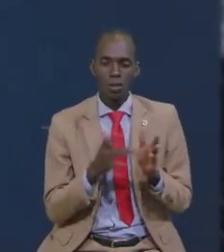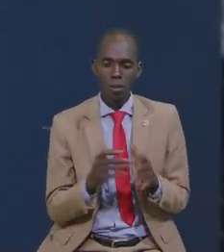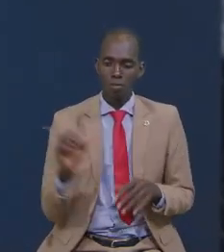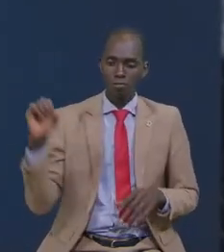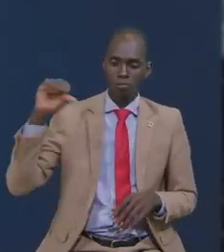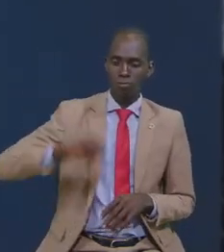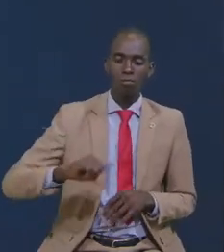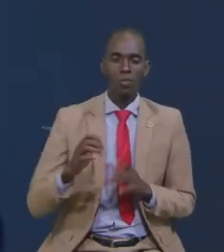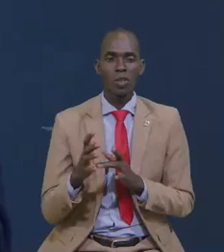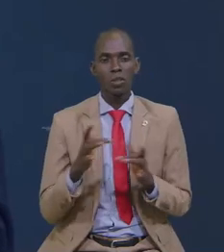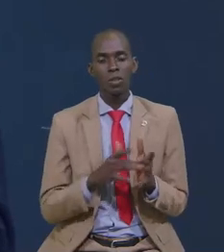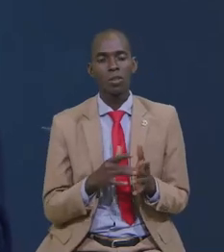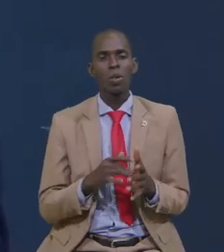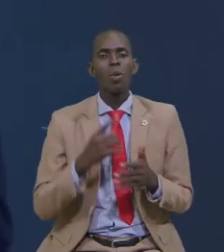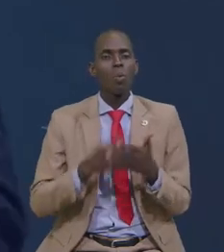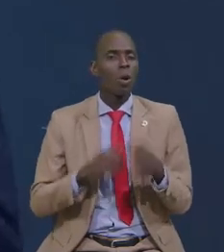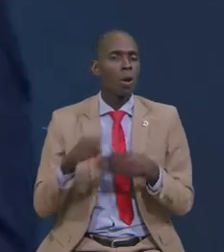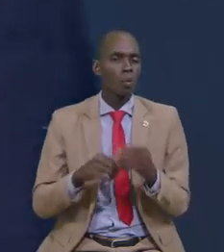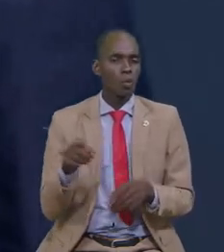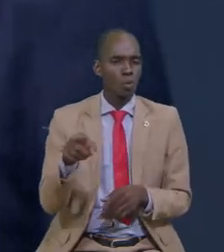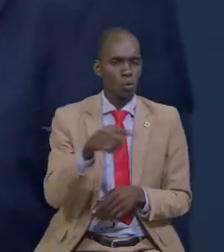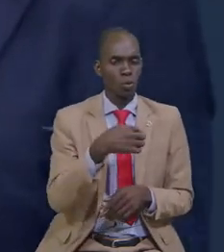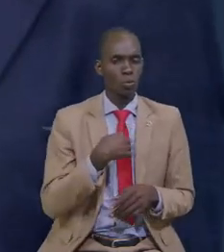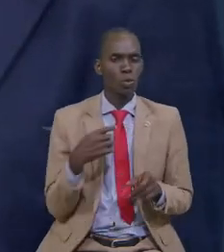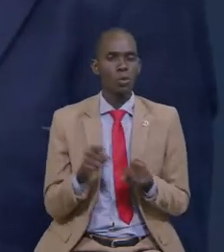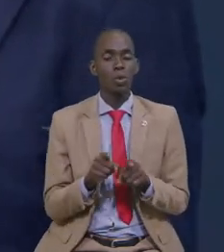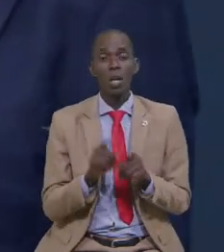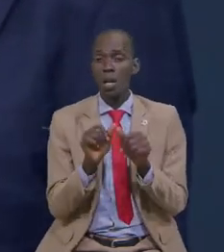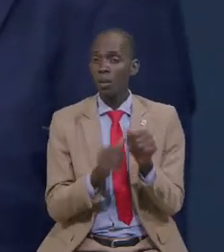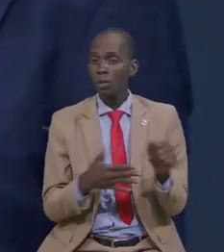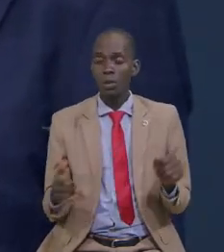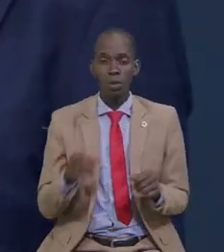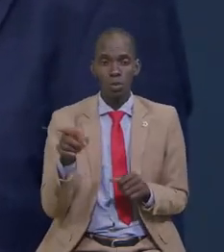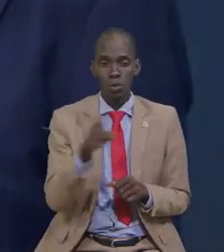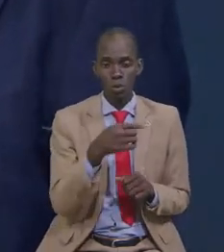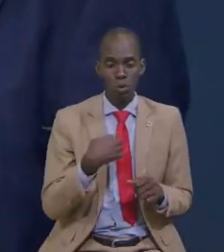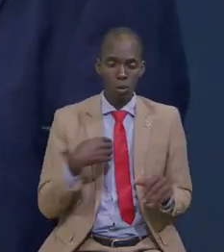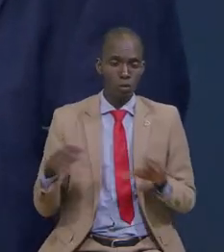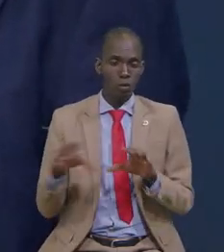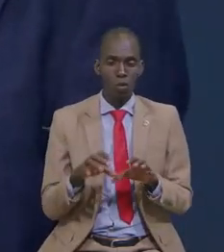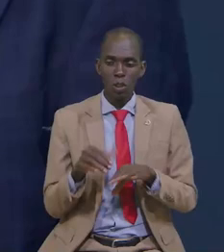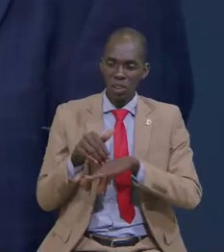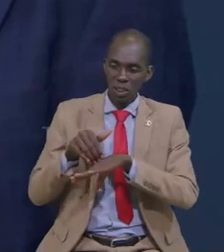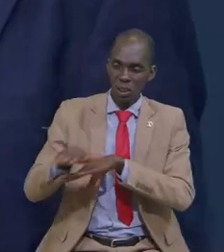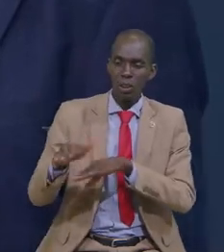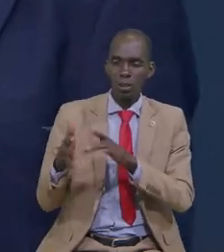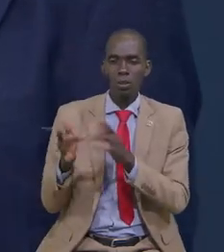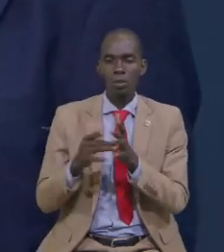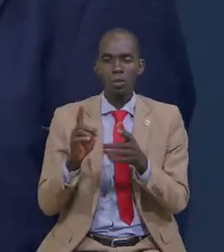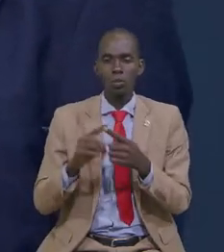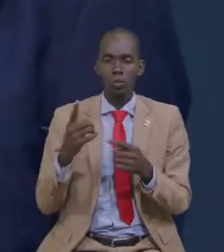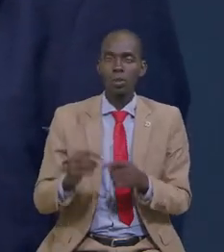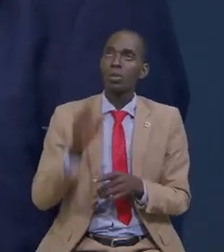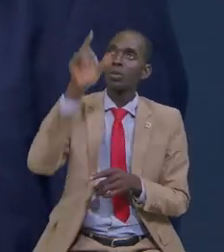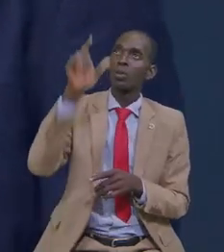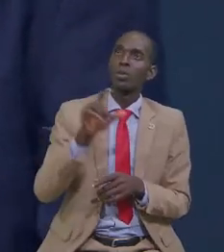l'ont condamné. Et nous, tout ce que nous avons fait, l'ont envoyé à la croix. Tous